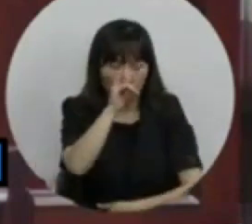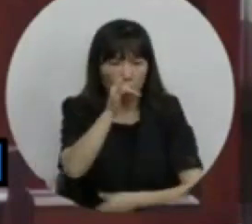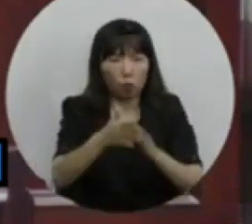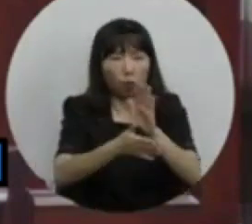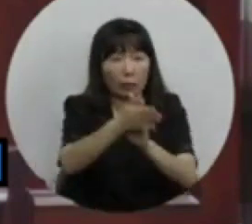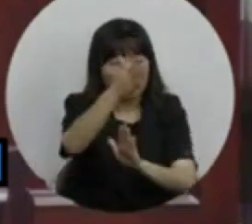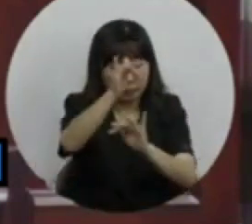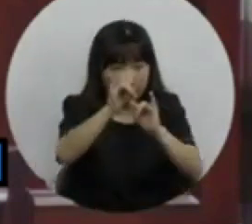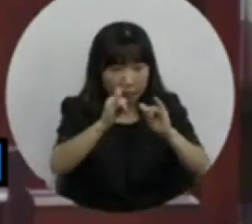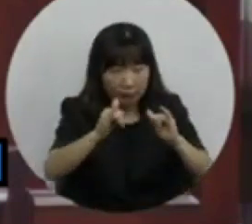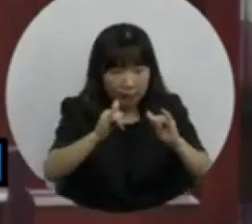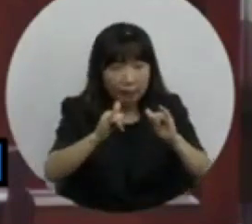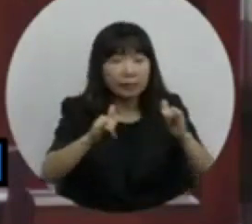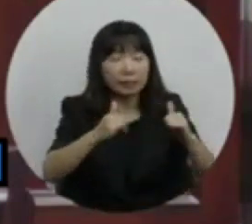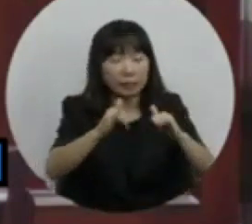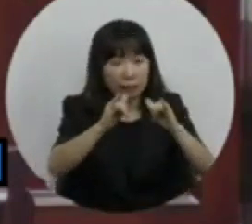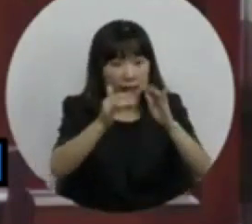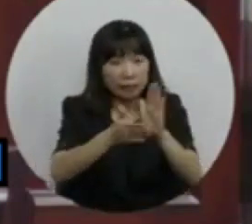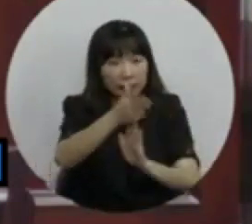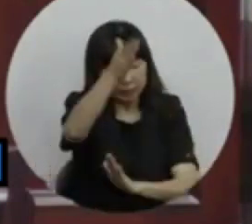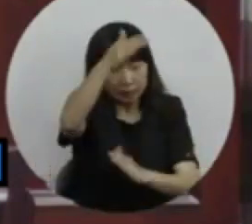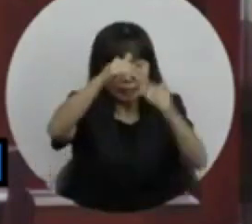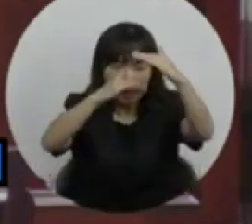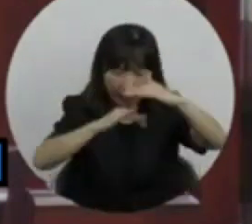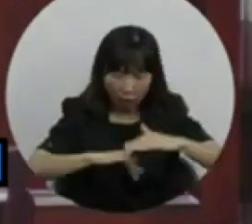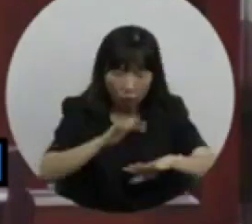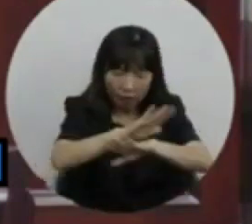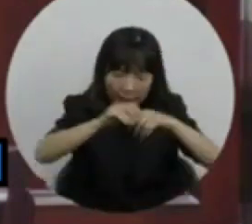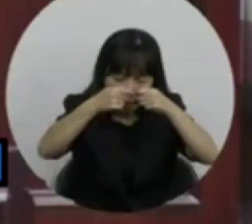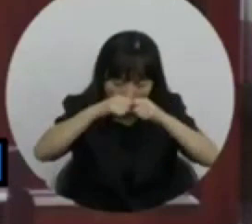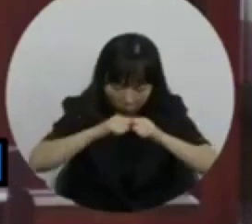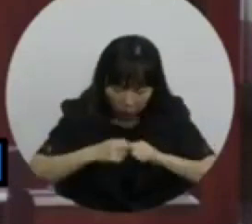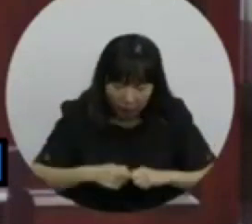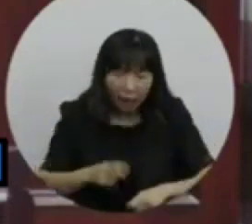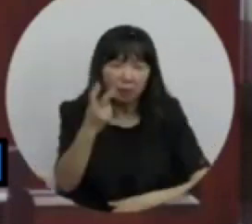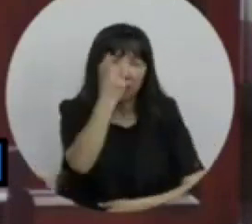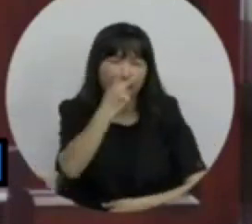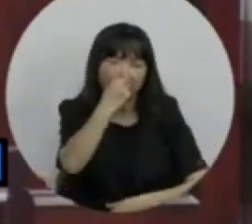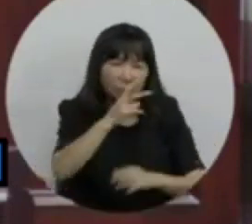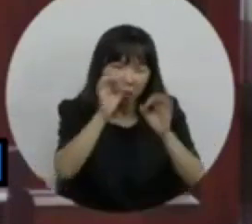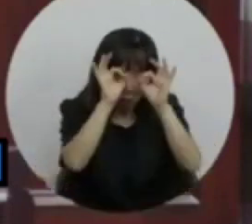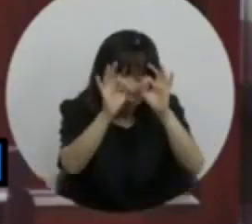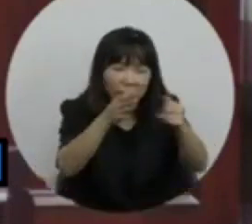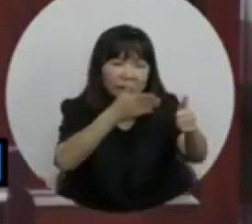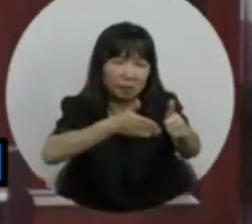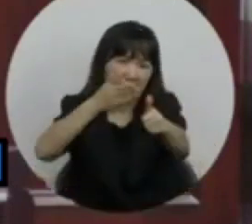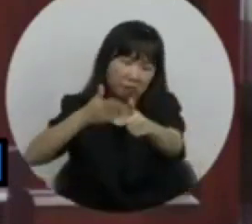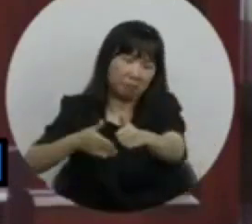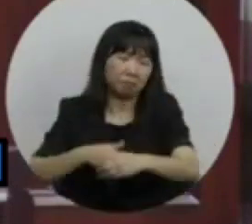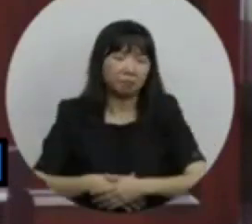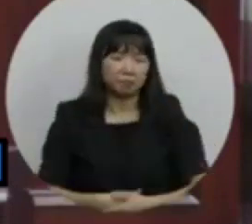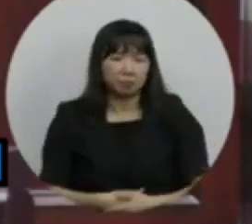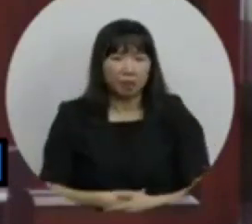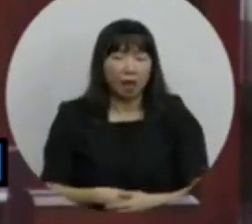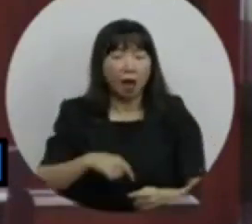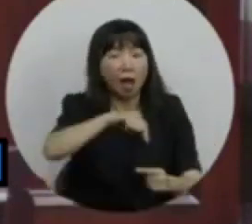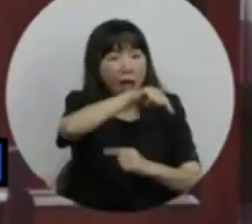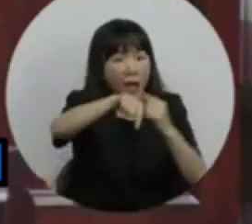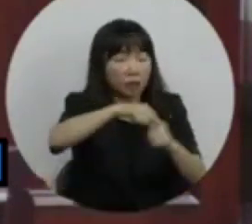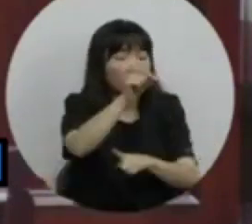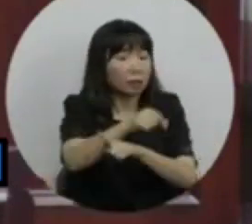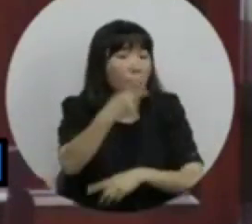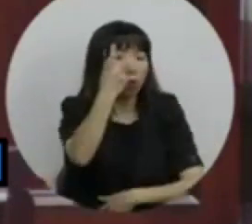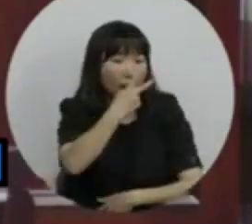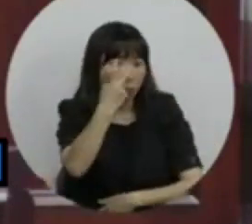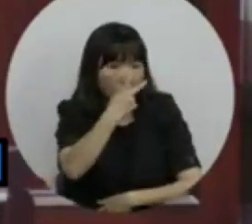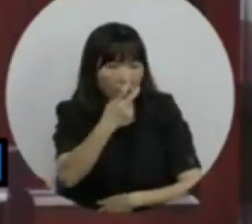시정을 깊이 있게 살펴봐 주시기 바랍니다. 여주시 공직자 모두는 행정사무감사에 소홀함이